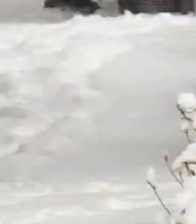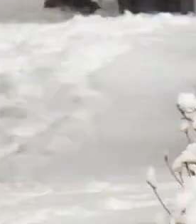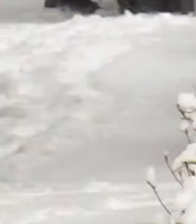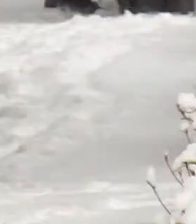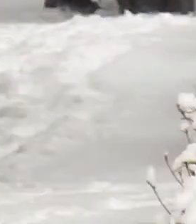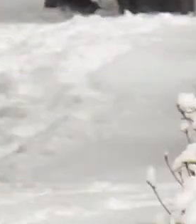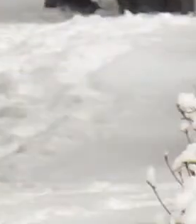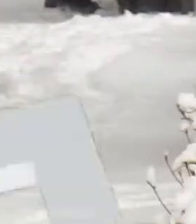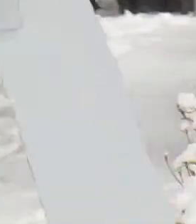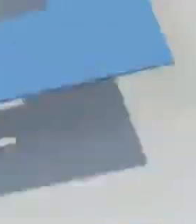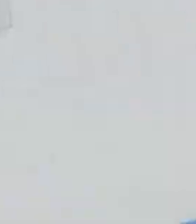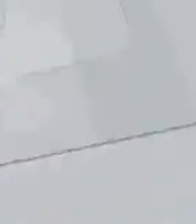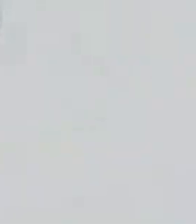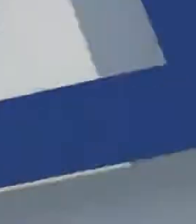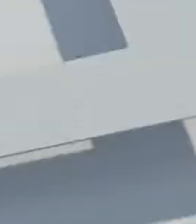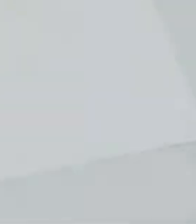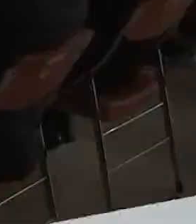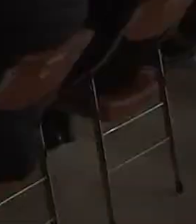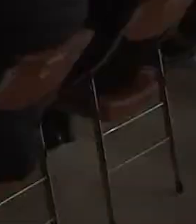했습니다.